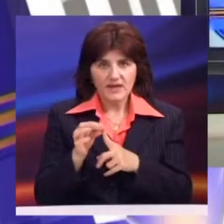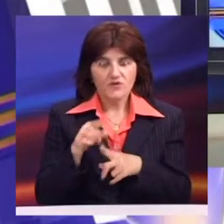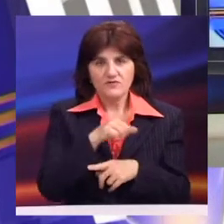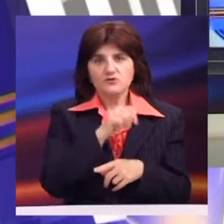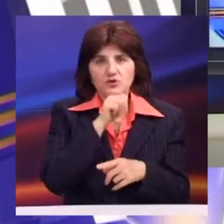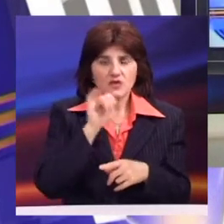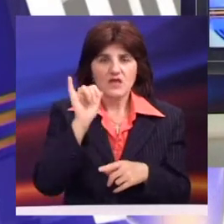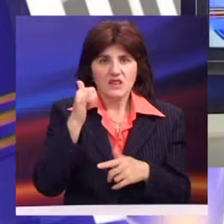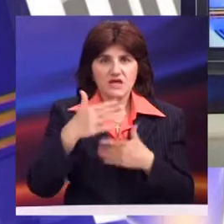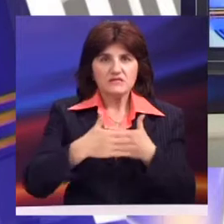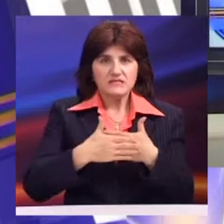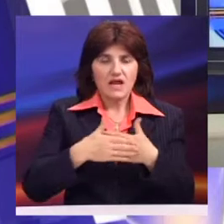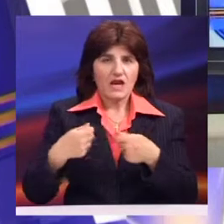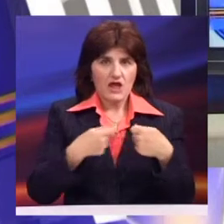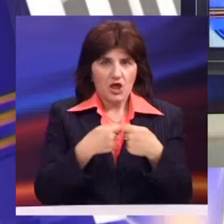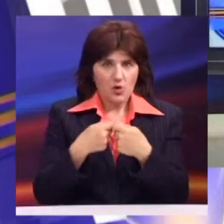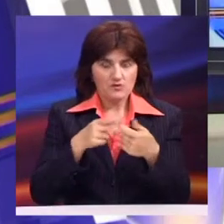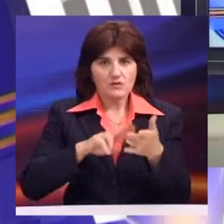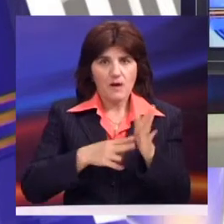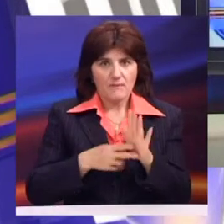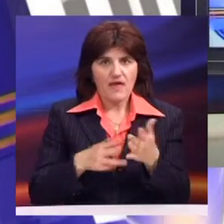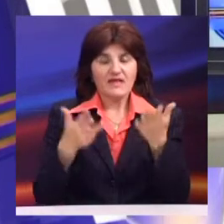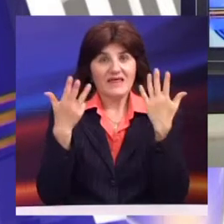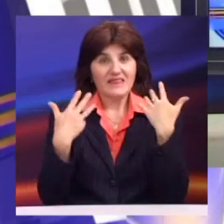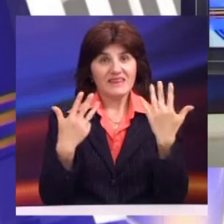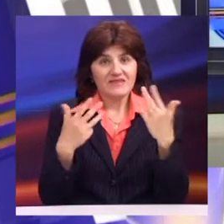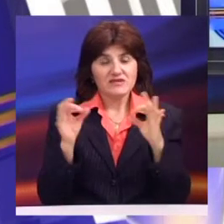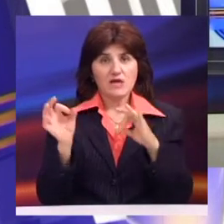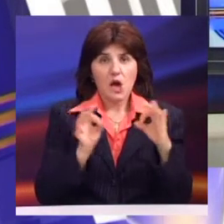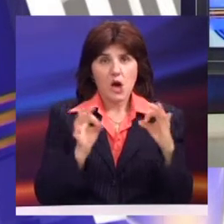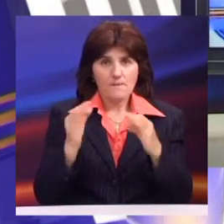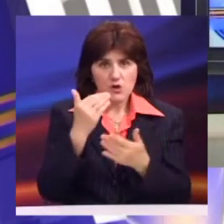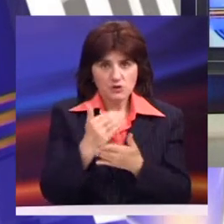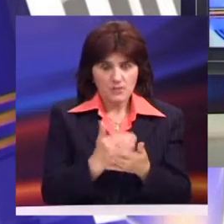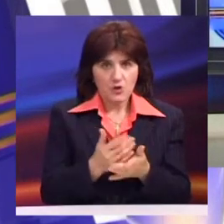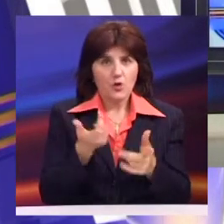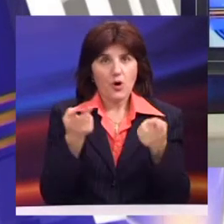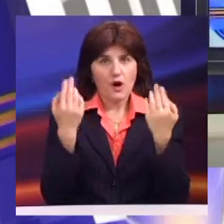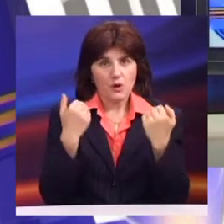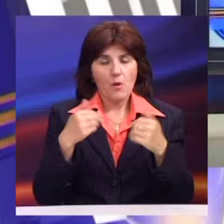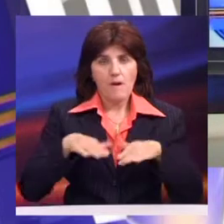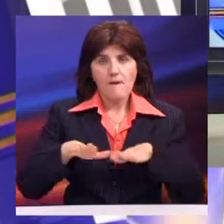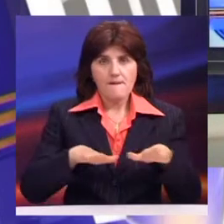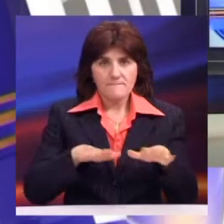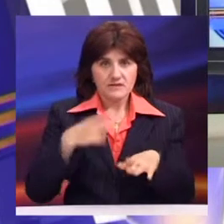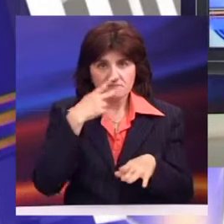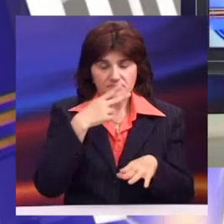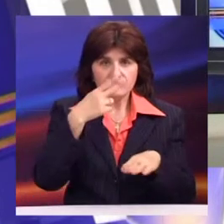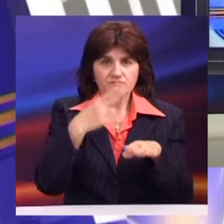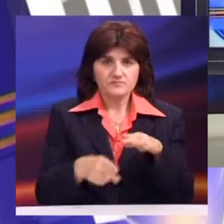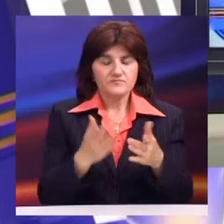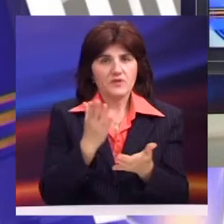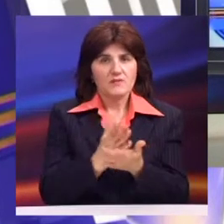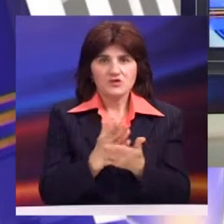Perović. Iako je od strane organizatora već isplanirano 90% programa, ukoliko ministarstvo ostane pri ovoj